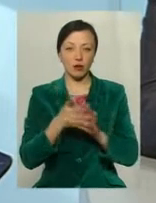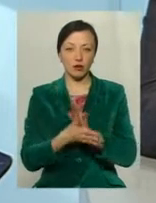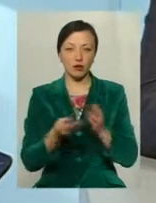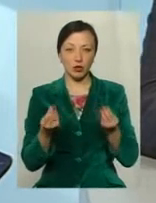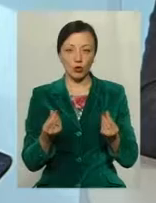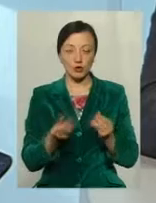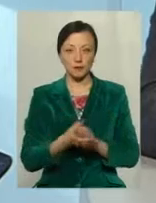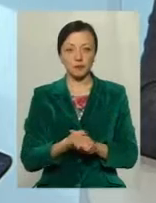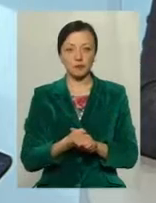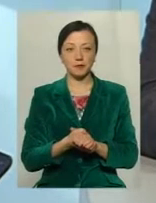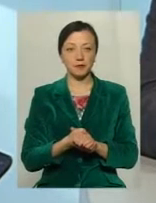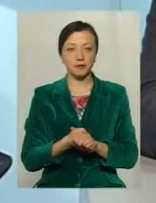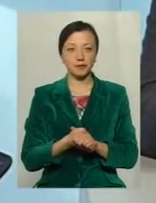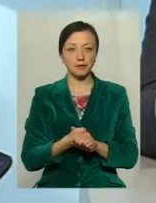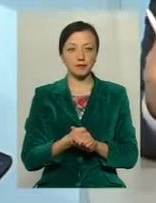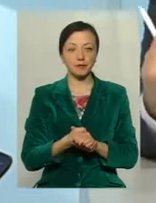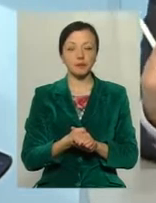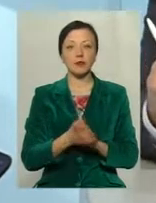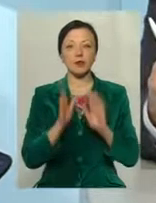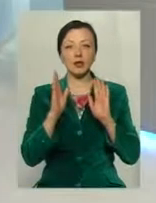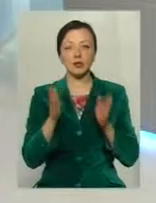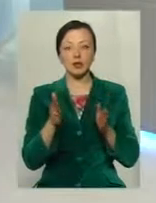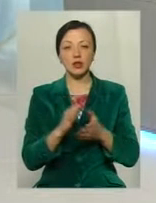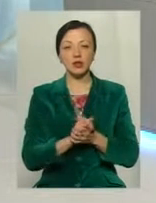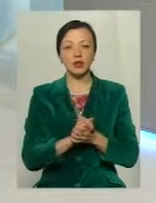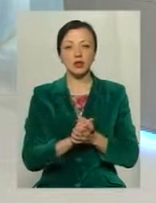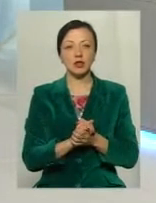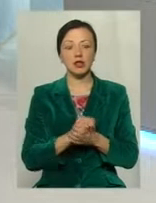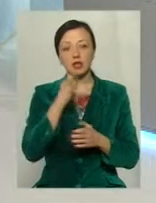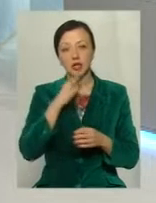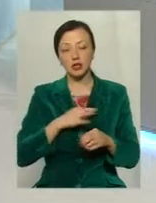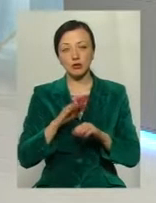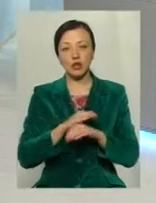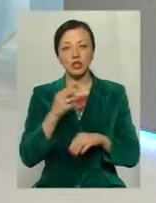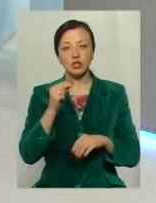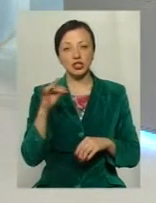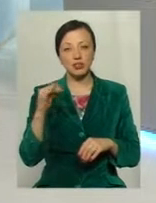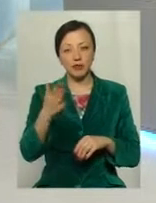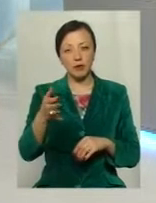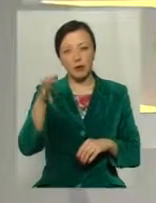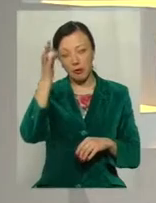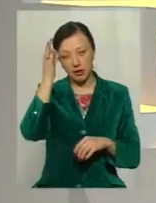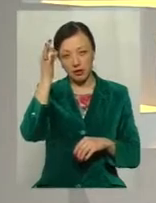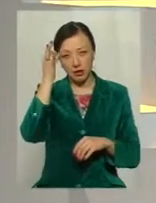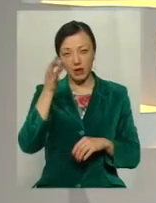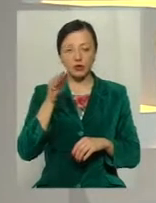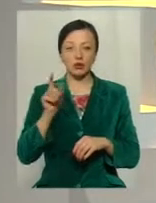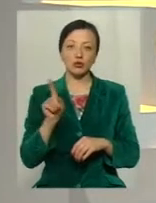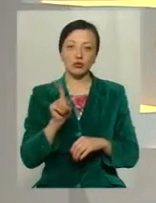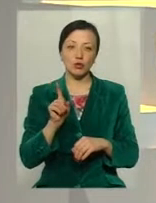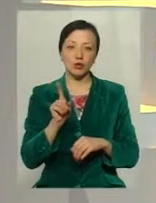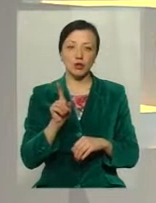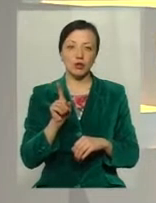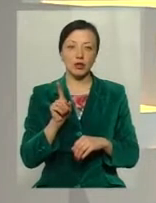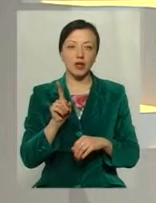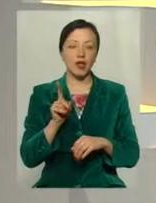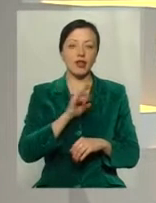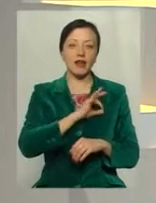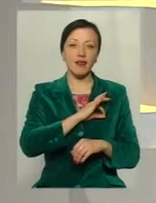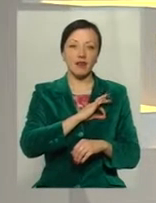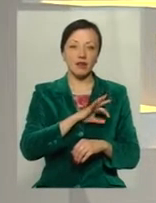і кореляція з, як кажуть, як з державним бюджетом, як постановим Кабінету міністрів, так виконання, так і санкції проти тих, хто допустив